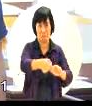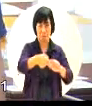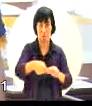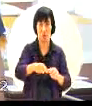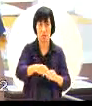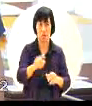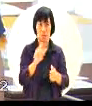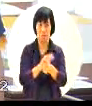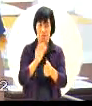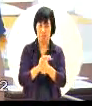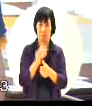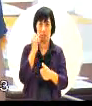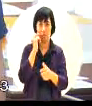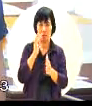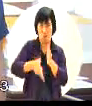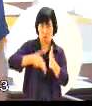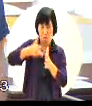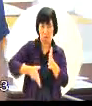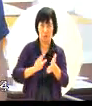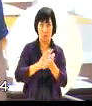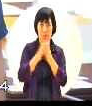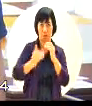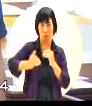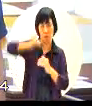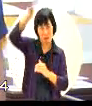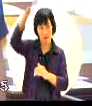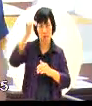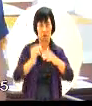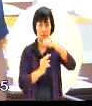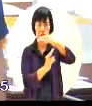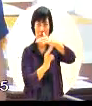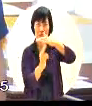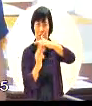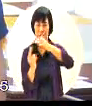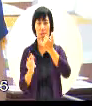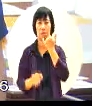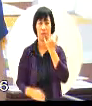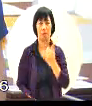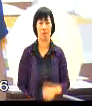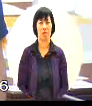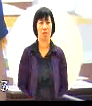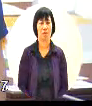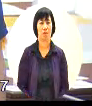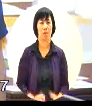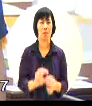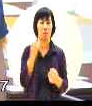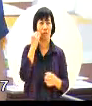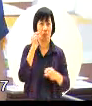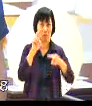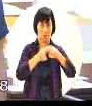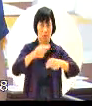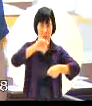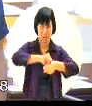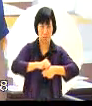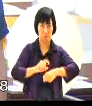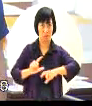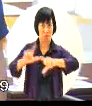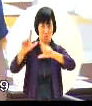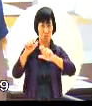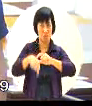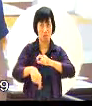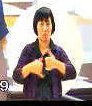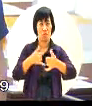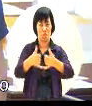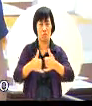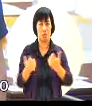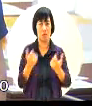起来？要出入就足方便，因为说伫这个嘉兴东路这个天桥，因伫渭水遮入来，按